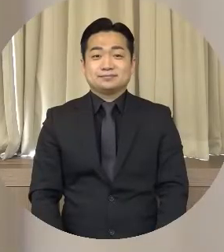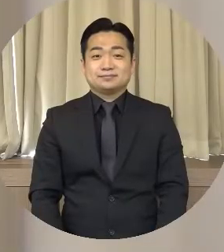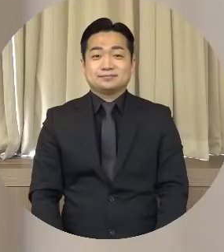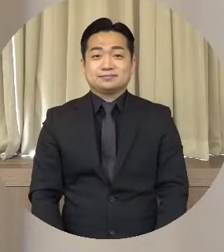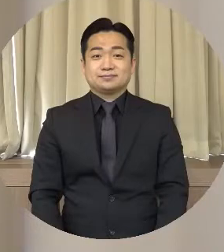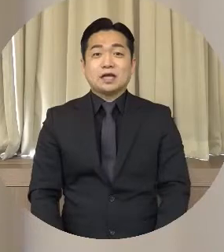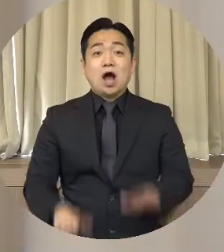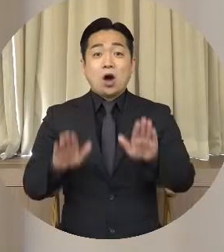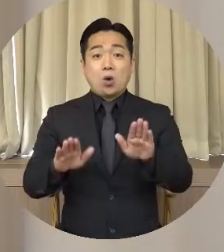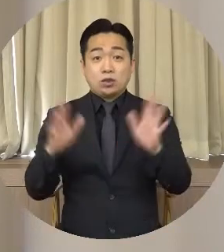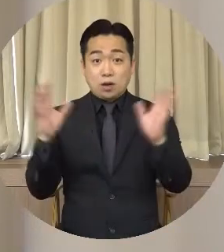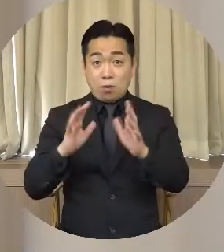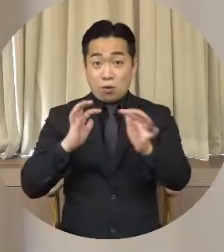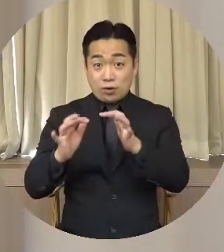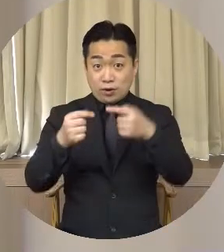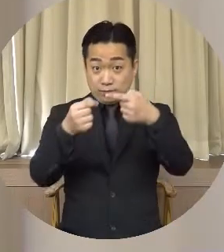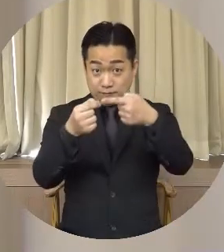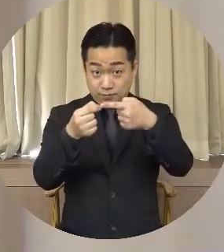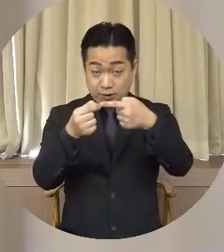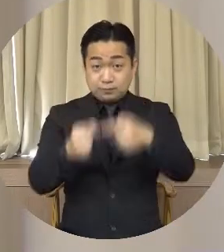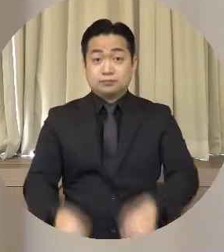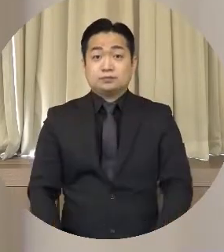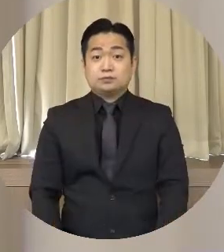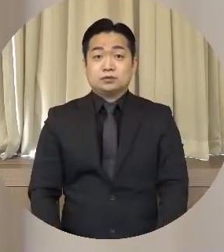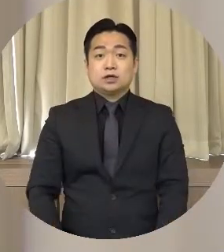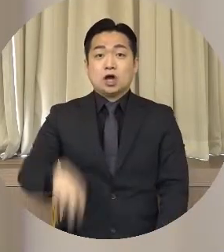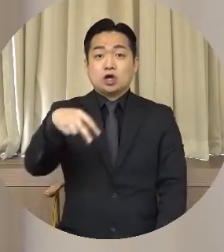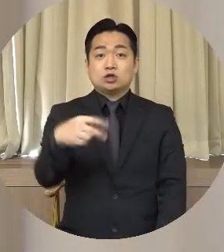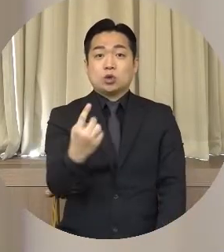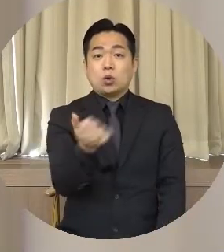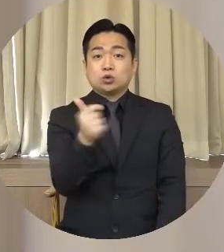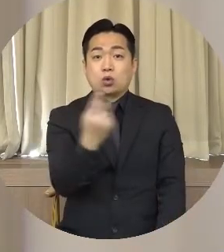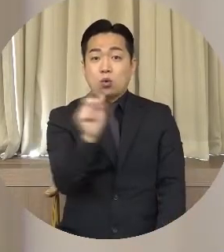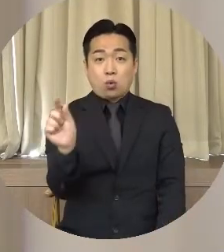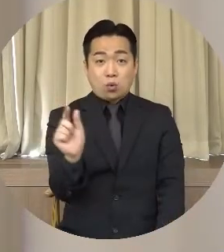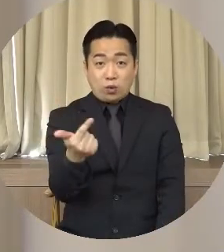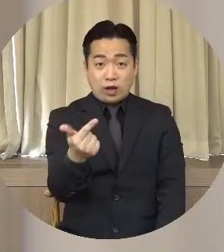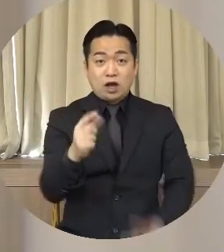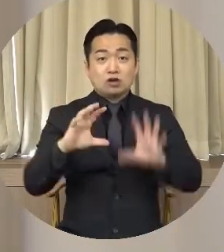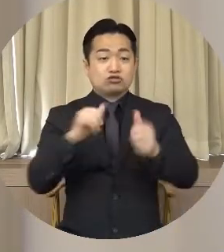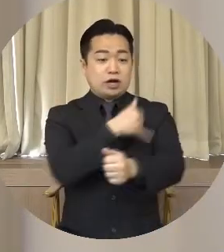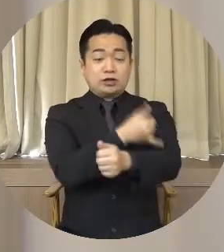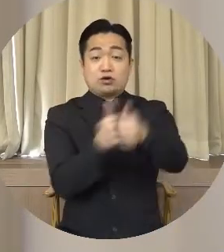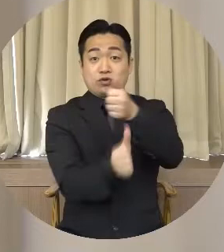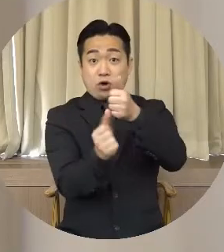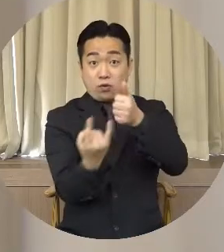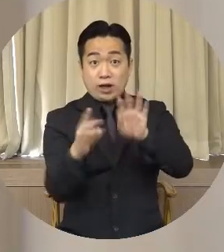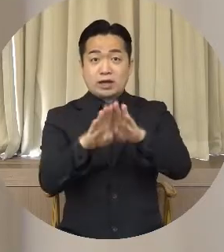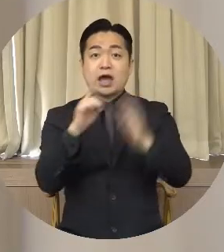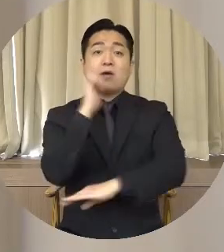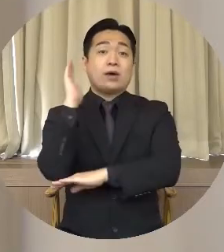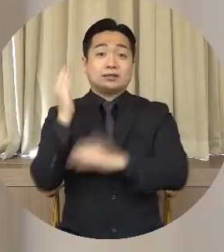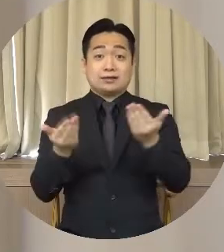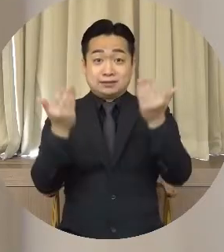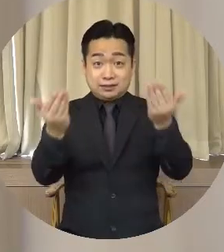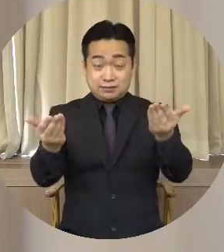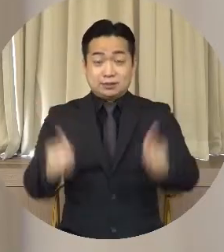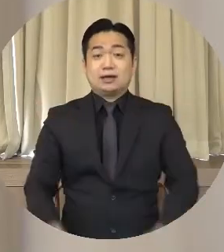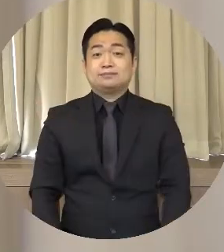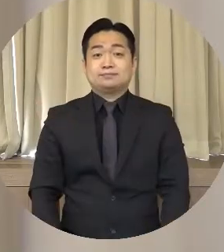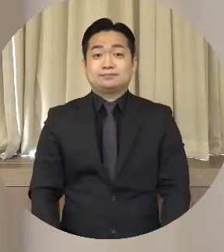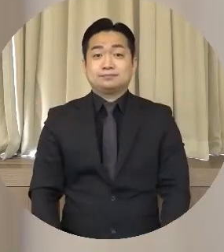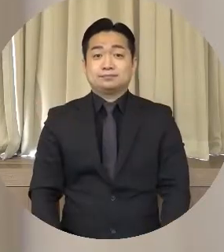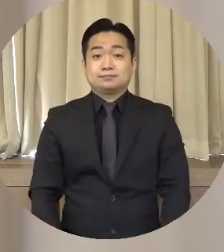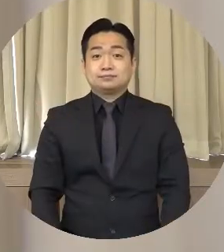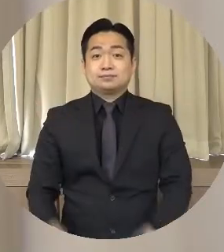예, 오늘 포럼의 첫 번째 순서로 송두환 국가인권위원회 위원장님께서 개회사를 해주시겠습니다. 위원장님